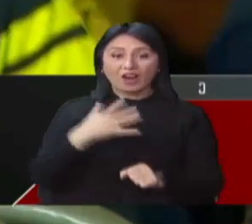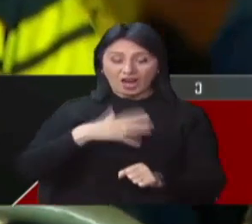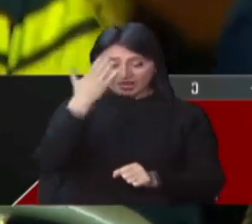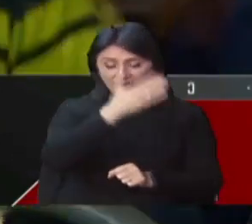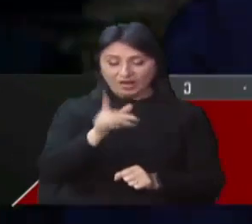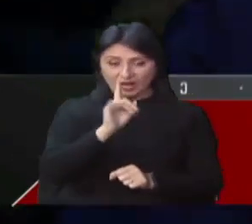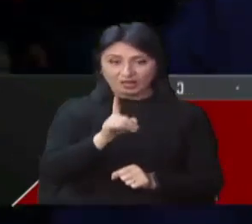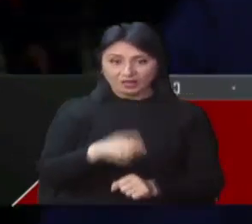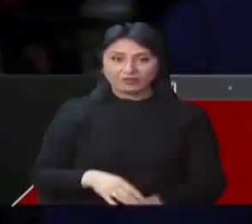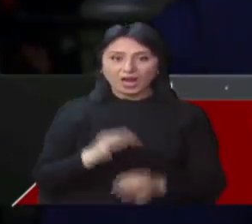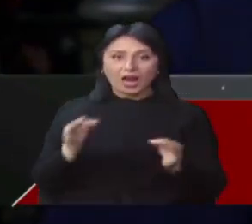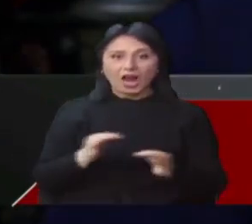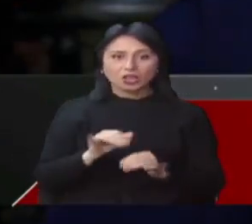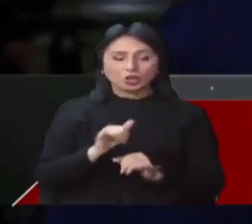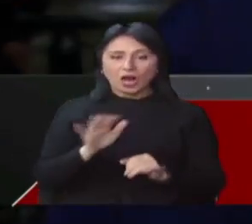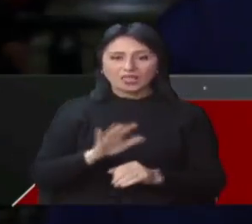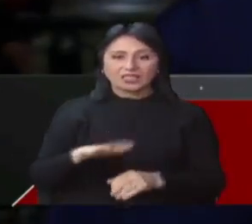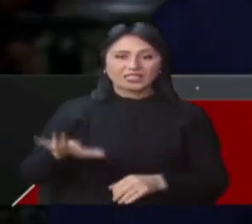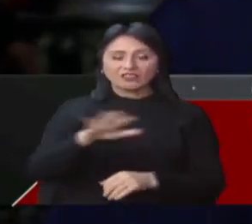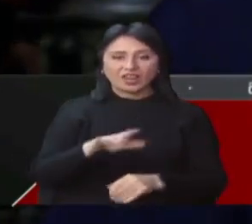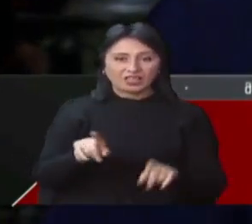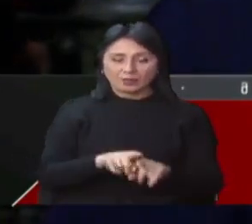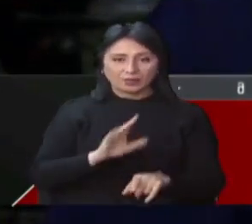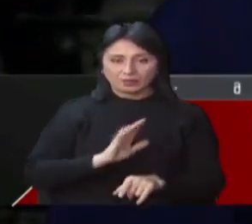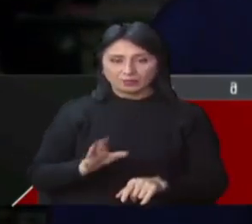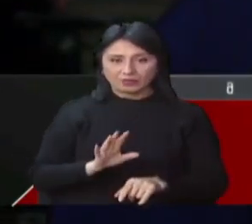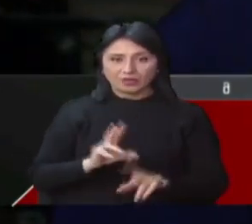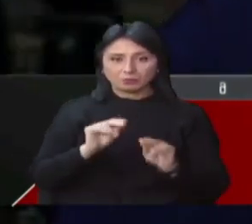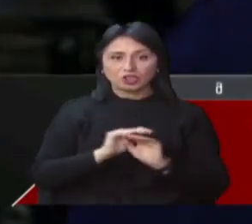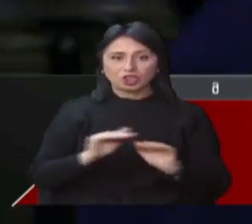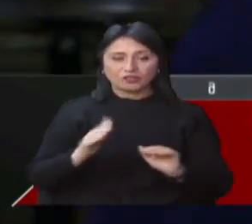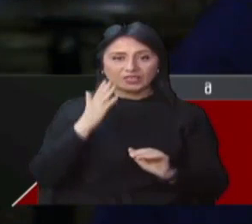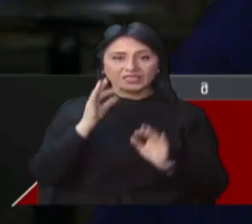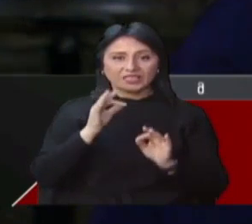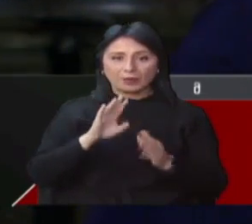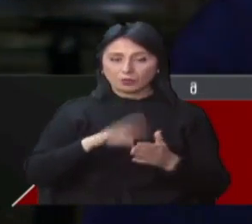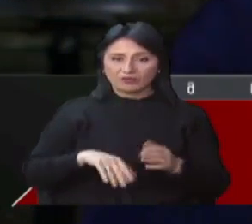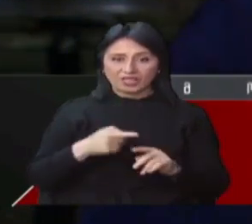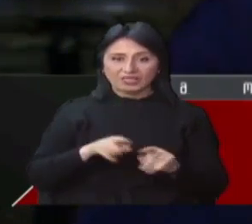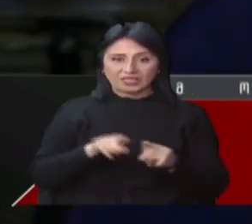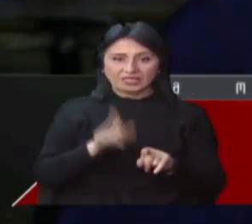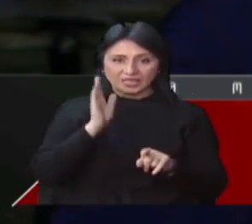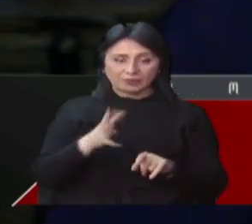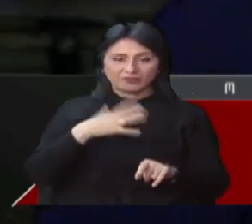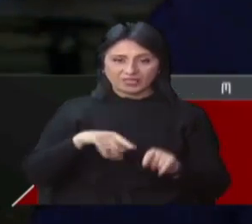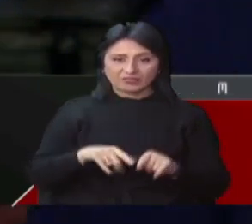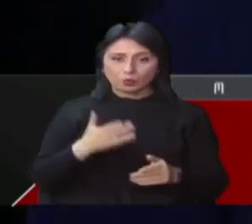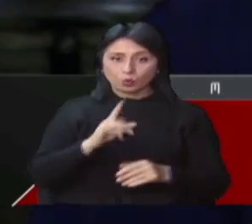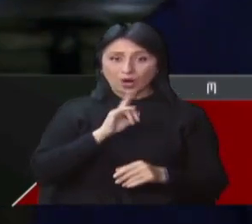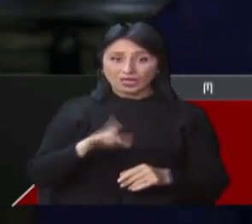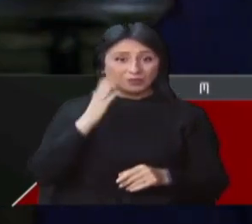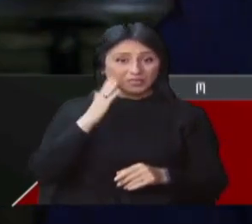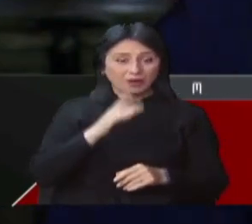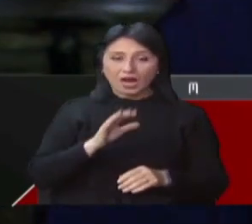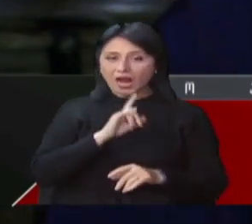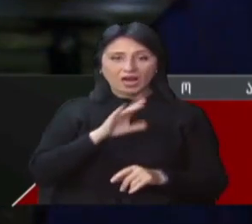ქართველი ხალხი. Არასოდეს არსად არცერთ ქვეყანაში ყოფილა მშვიდობა სამართლიანობის გარეშე და ეს იქნება საქართველოს. Თუ არ იქნება